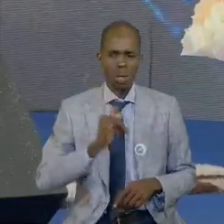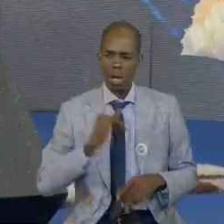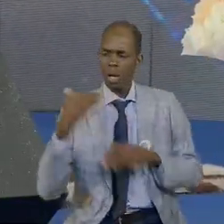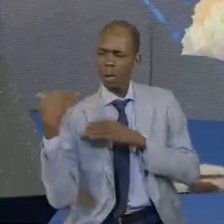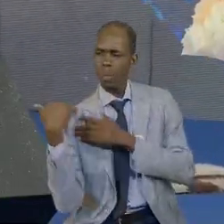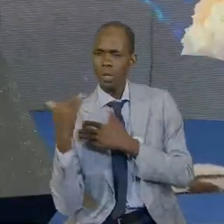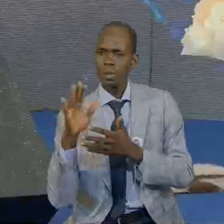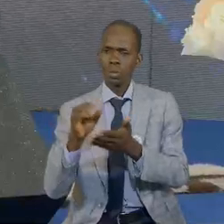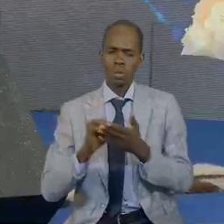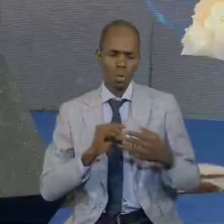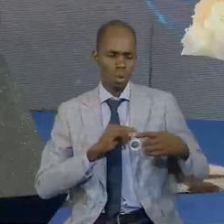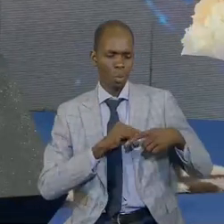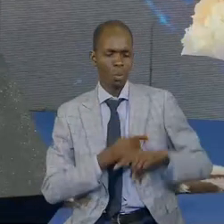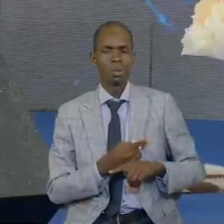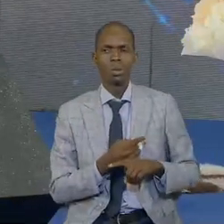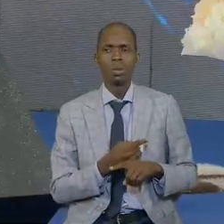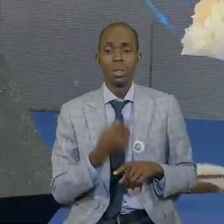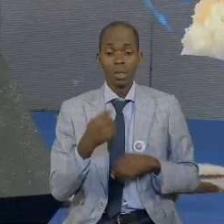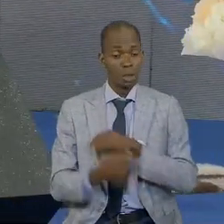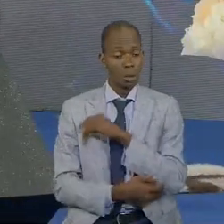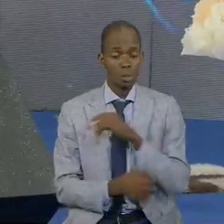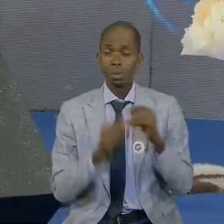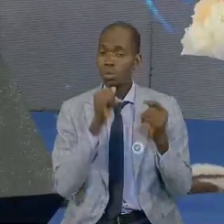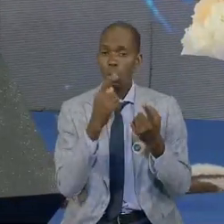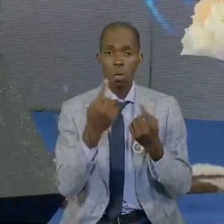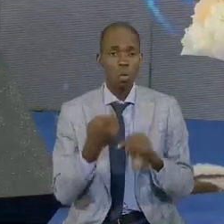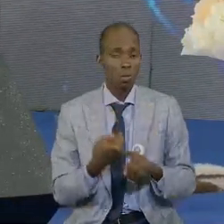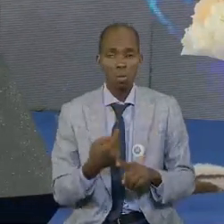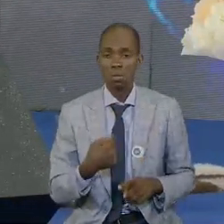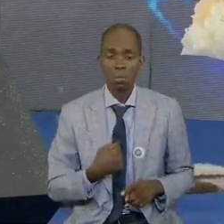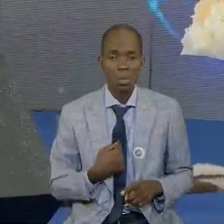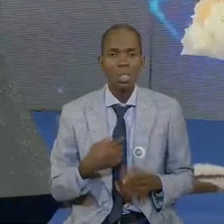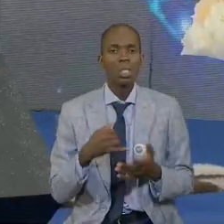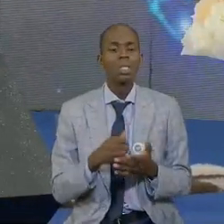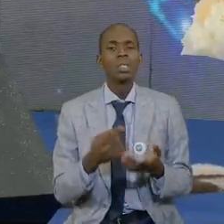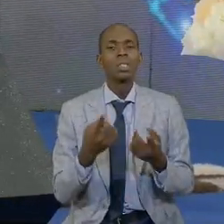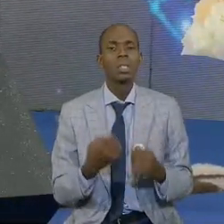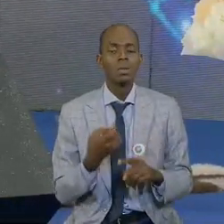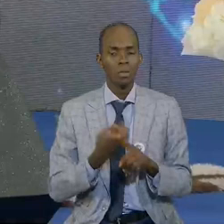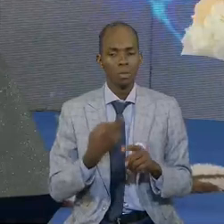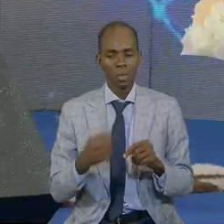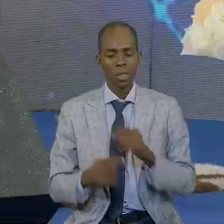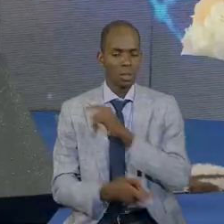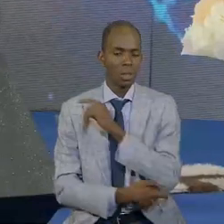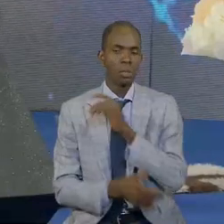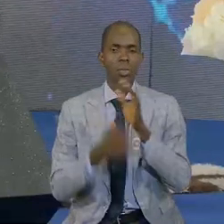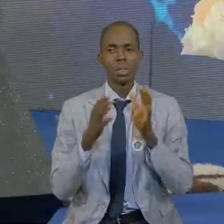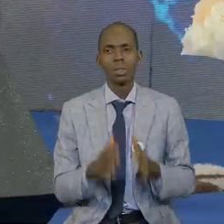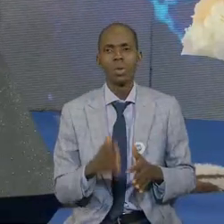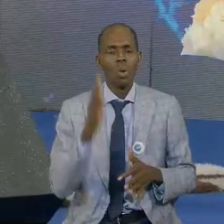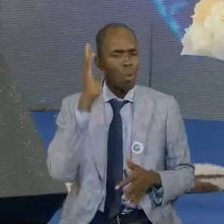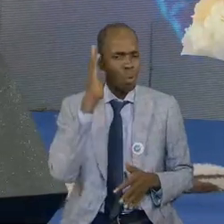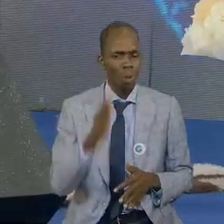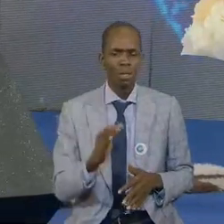dois trembler sa culpabilité? The temptation didn't come from la tentation me. Ne vient pas de moi. It came from the tempter. Ça vient du tentateur. Why should I carry